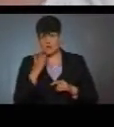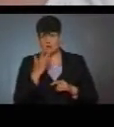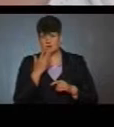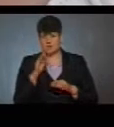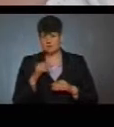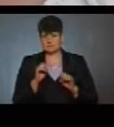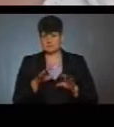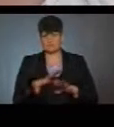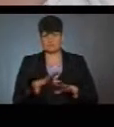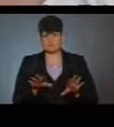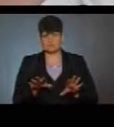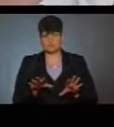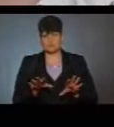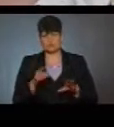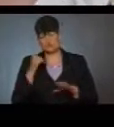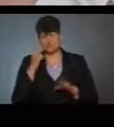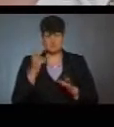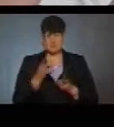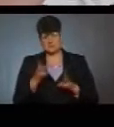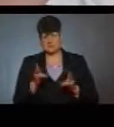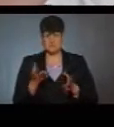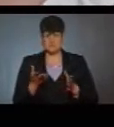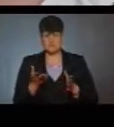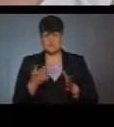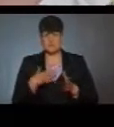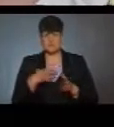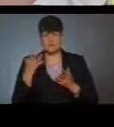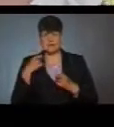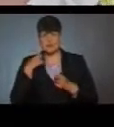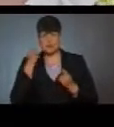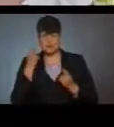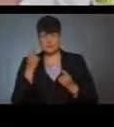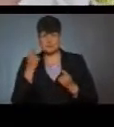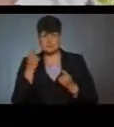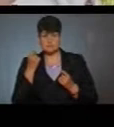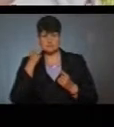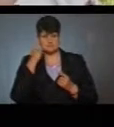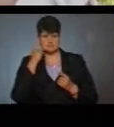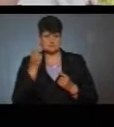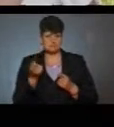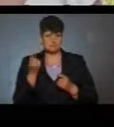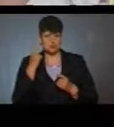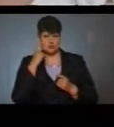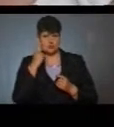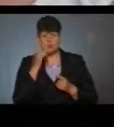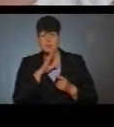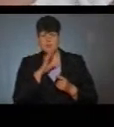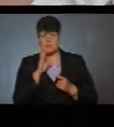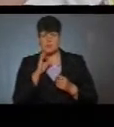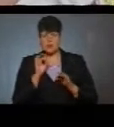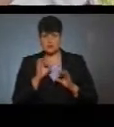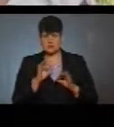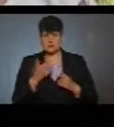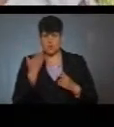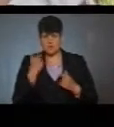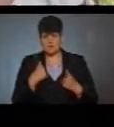я не здавала. Якось так думаю, ну треба, не треба. І тут на моє день народження мені так приходить думка. Бо мама розказувала, коли мене